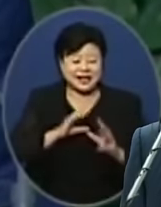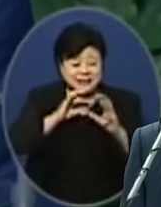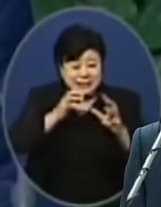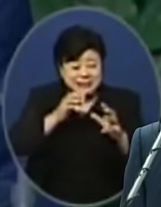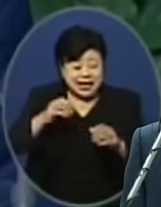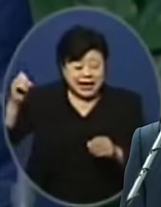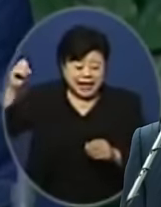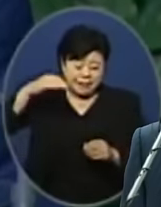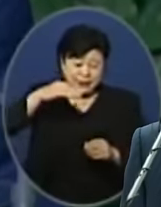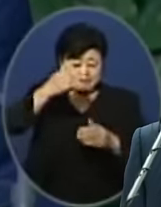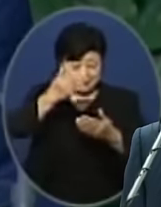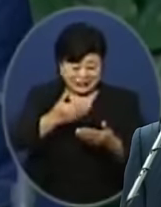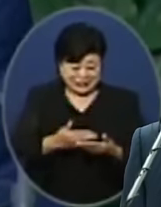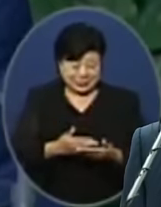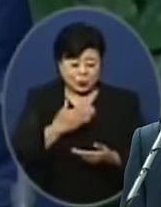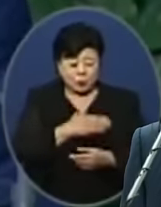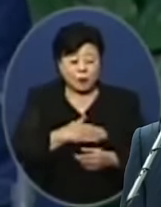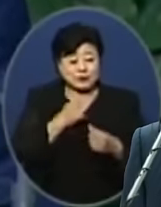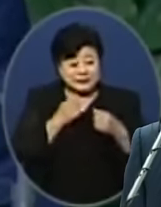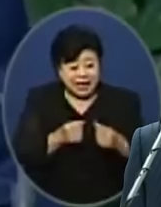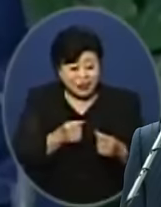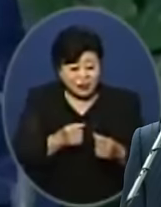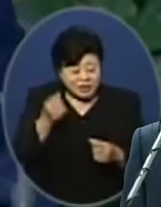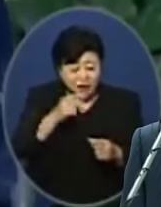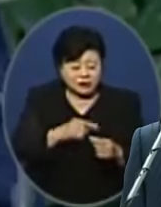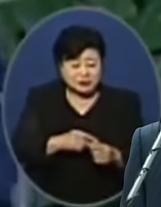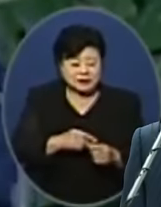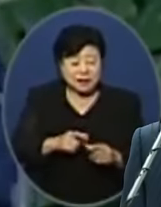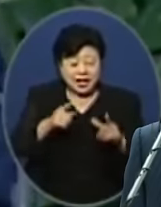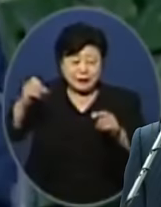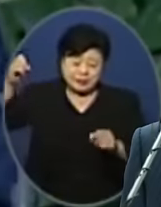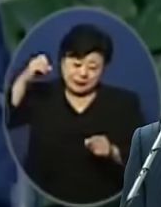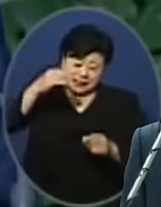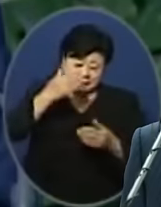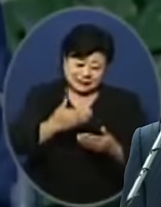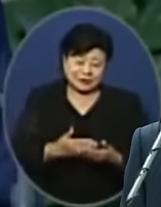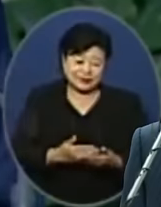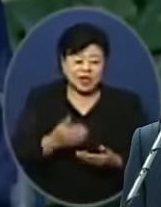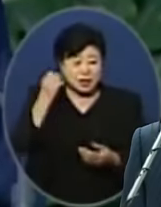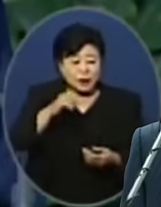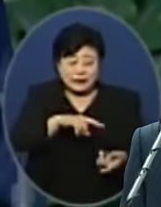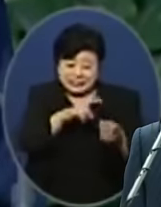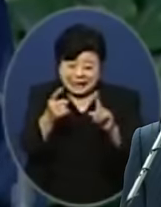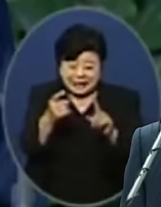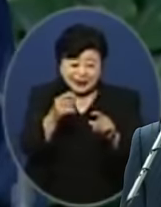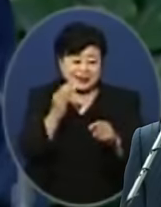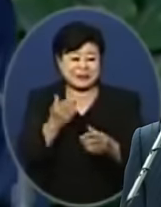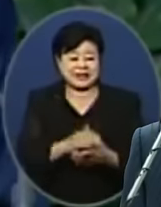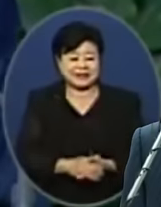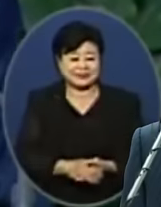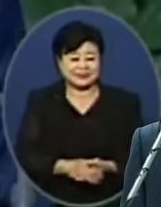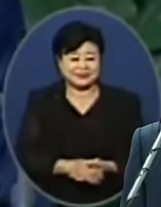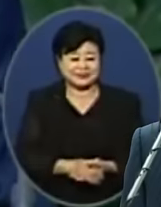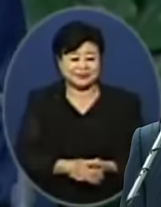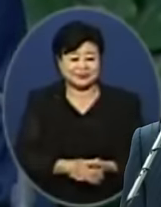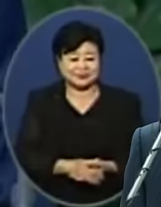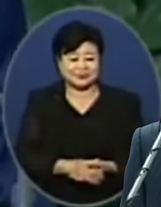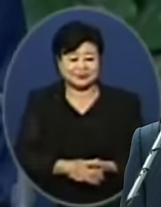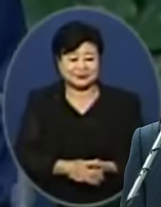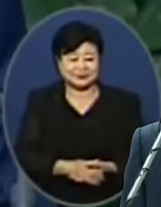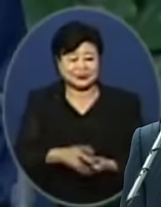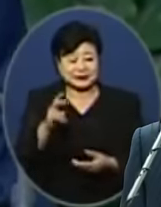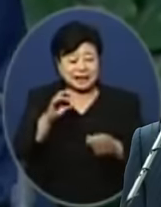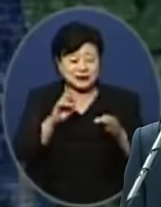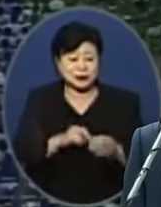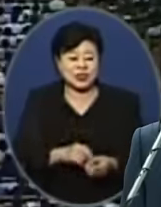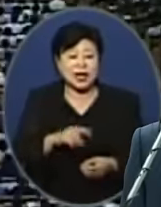햇빛을 받아서 육체가 살고 영적인 햇빛을 받아서 우리 영혼이 살게 되는 것입니다. 우리 다 같이